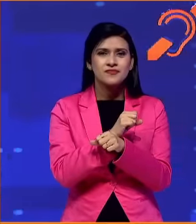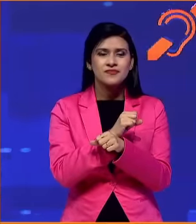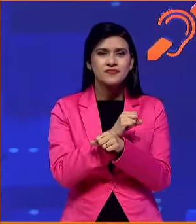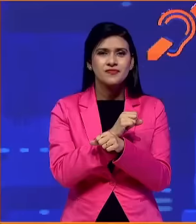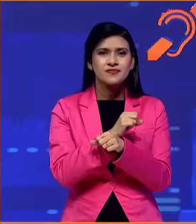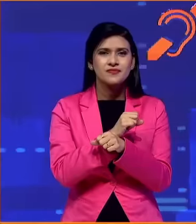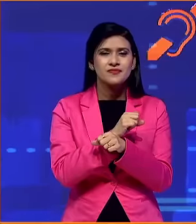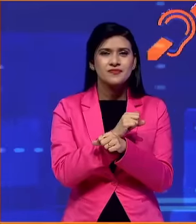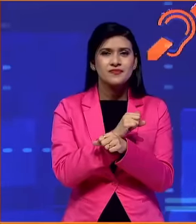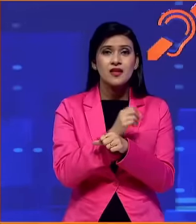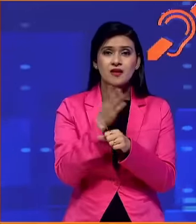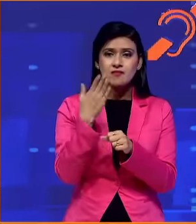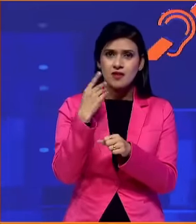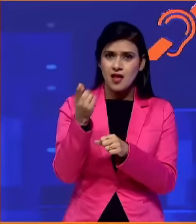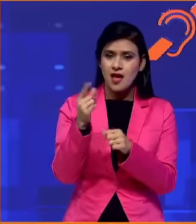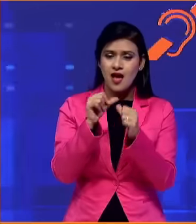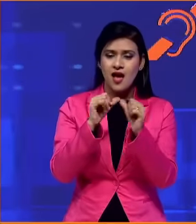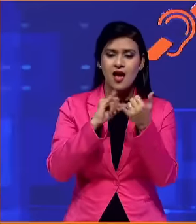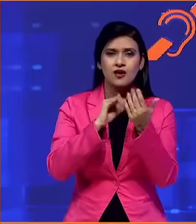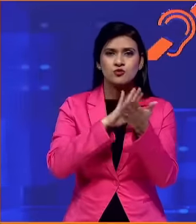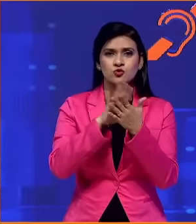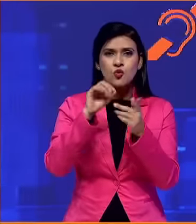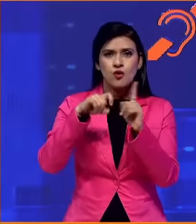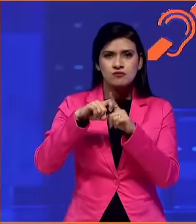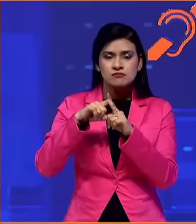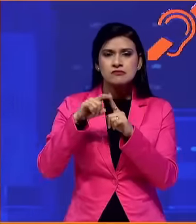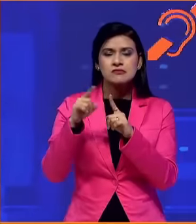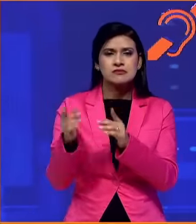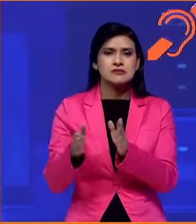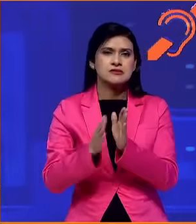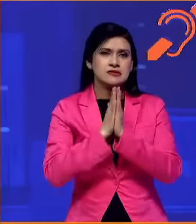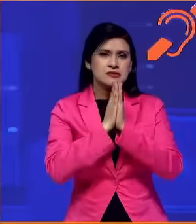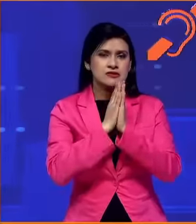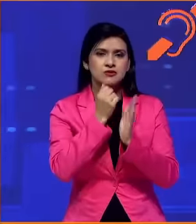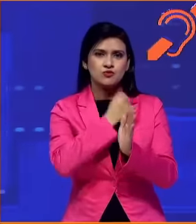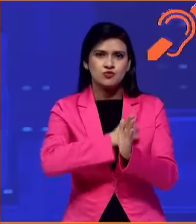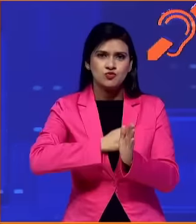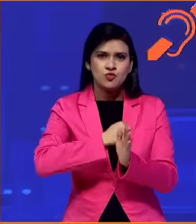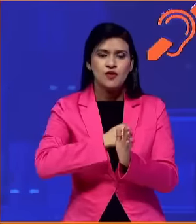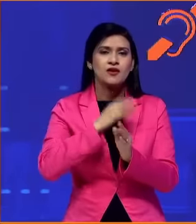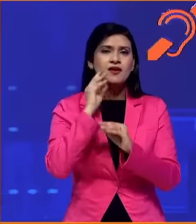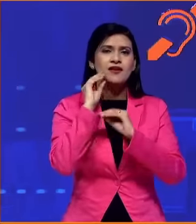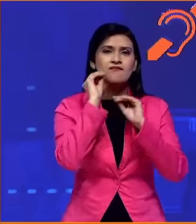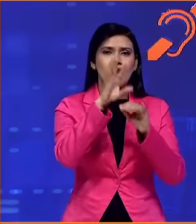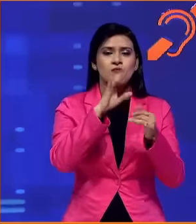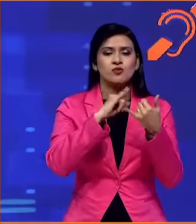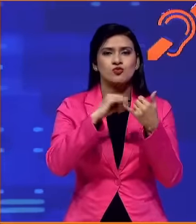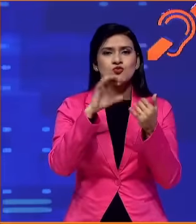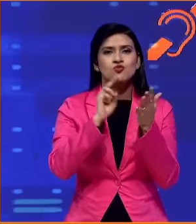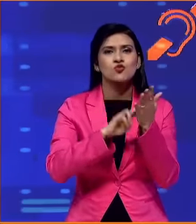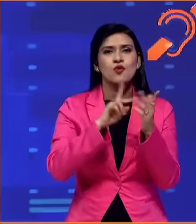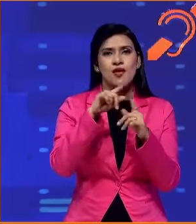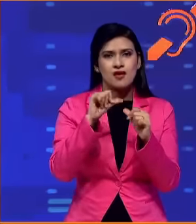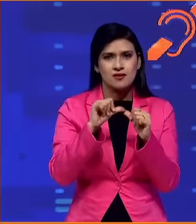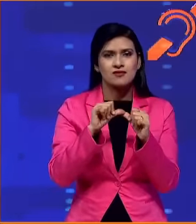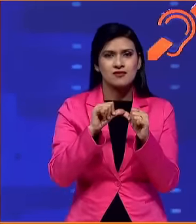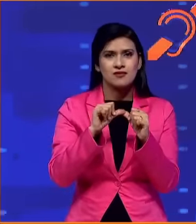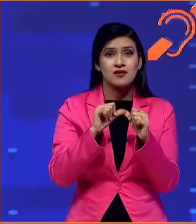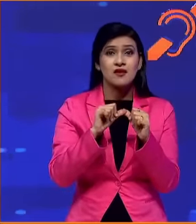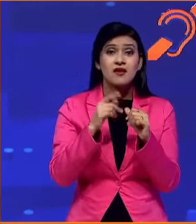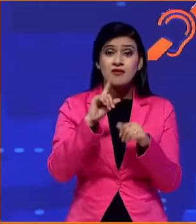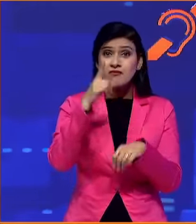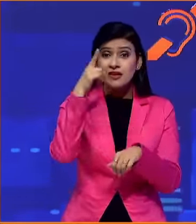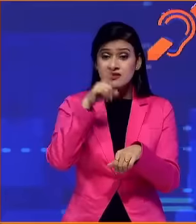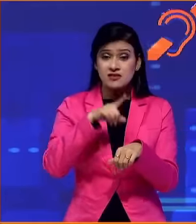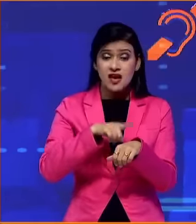सोनियागांधीसेइसबातकेलिएमाफीमांगीथीकि बैठकनहींहोसकी। औरशायदयहपहली बारथाकिकांग्रेस